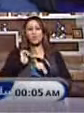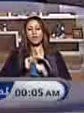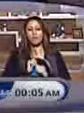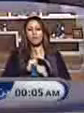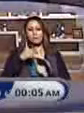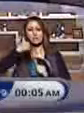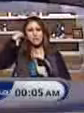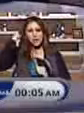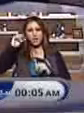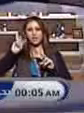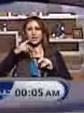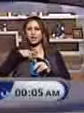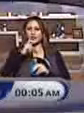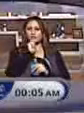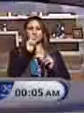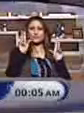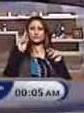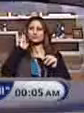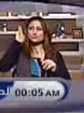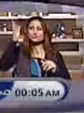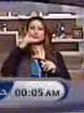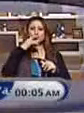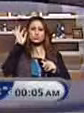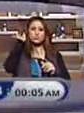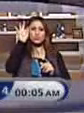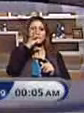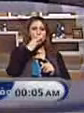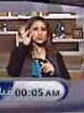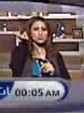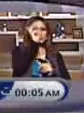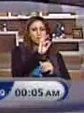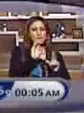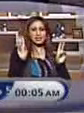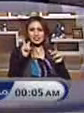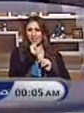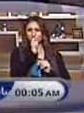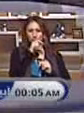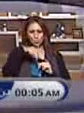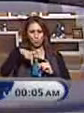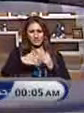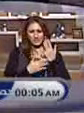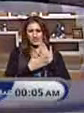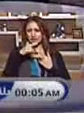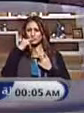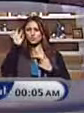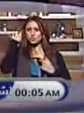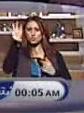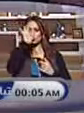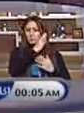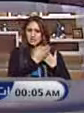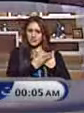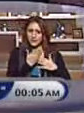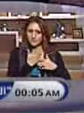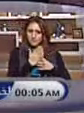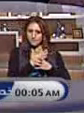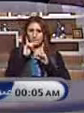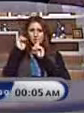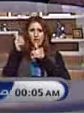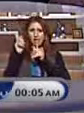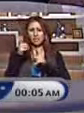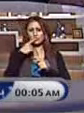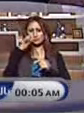واطلع الفضايه دي اشتمه واطلع الفضايه دي اشتمه وبعدين اخد جمله من جمله اقتطعها اضيف لها كلمات نبدا في السخريه نبدا